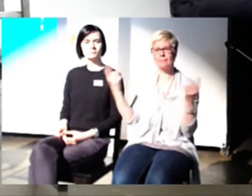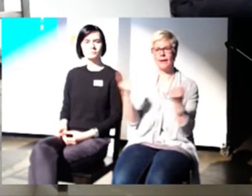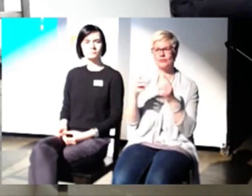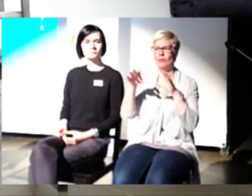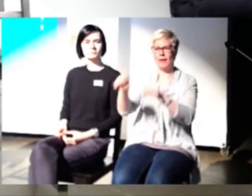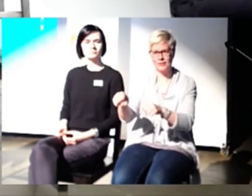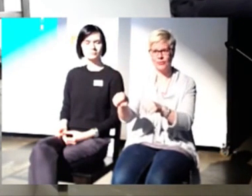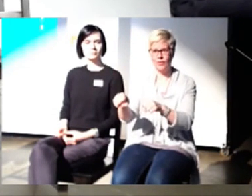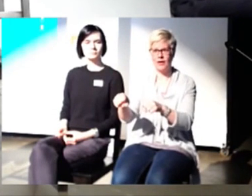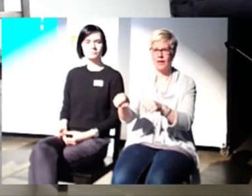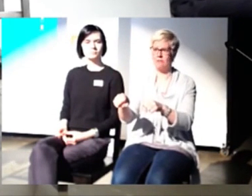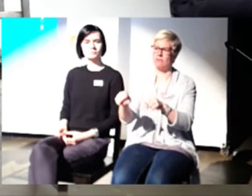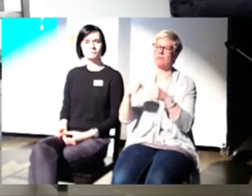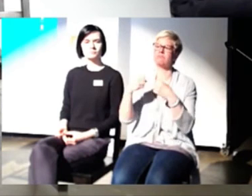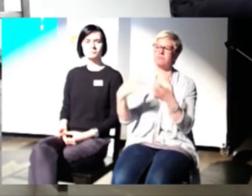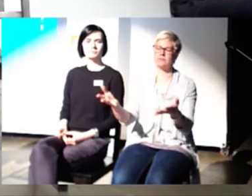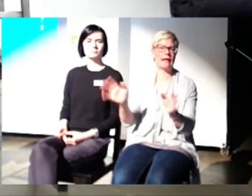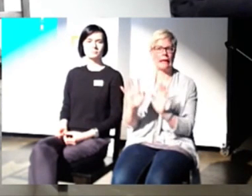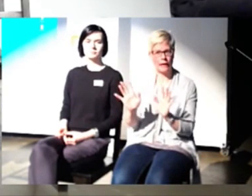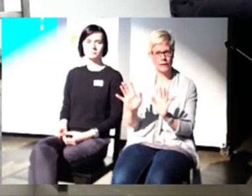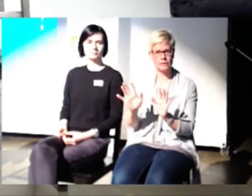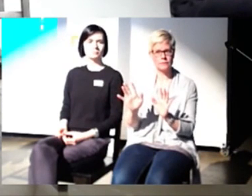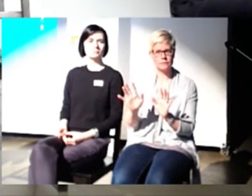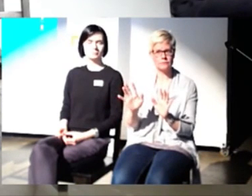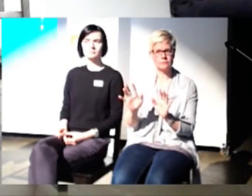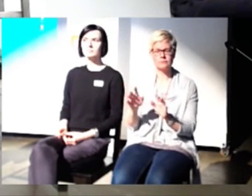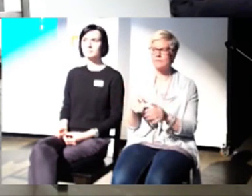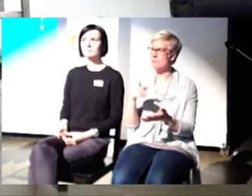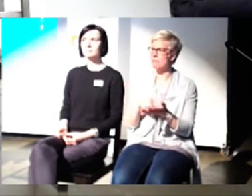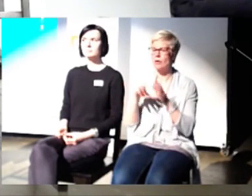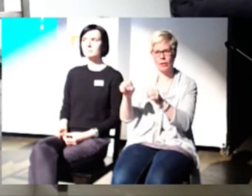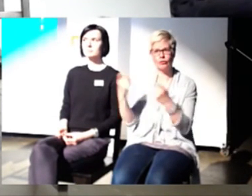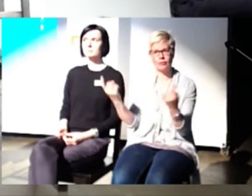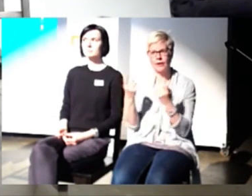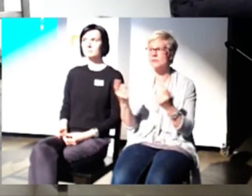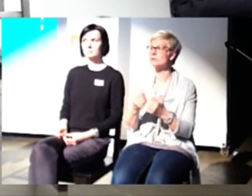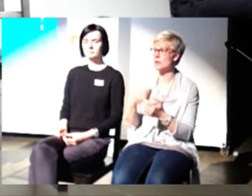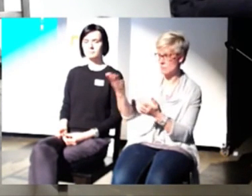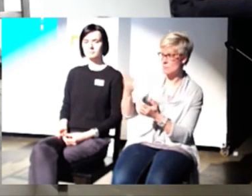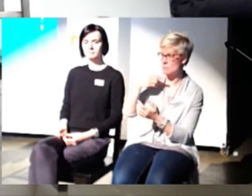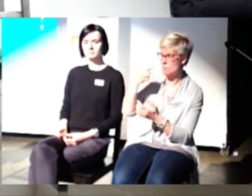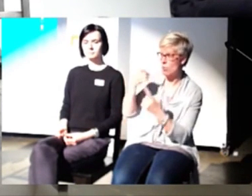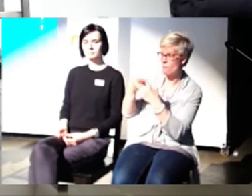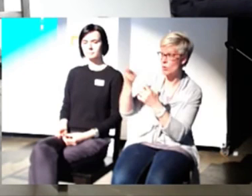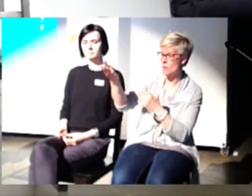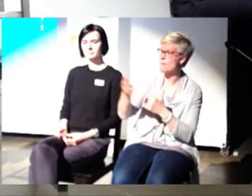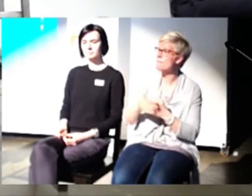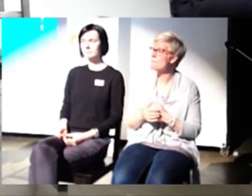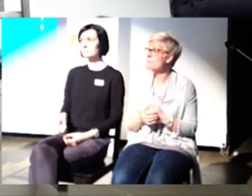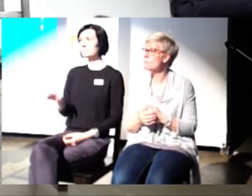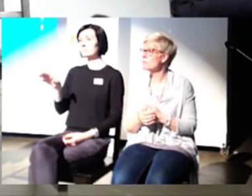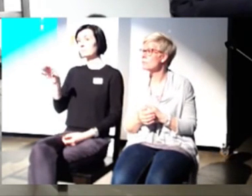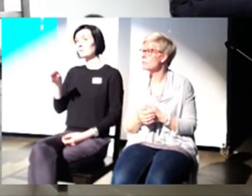voi päästä ihan ohikaan. Siellä on käytön vain puhuttu. Niin, Riitta Pakkonen, kulttuuri-